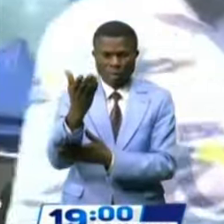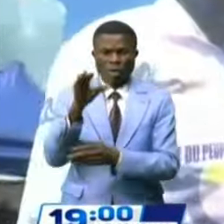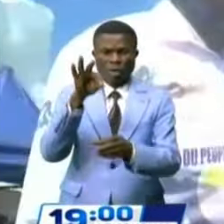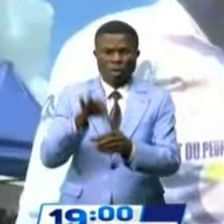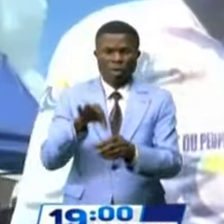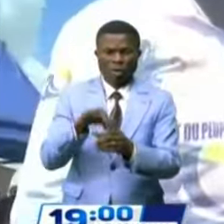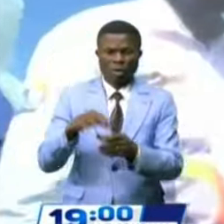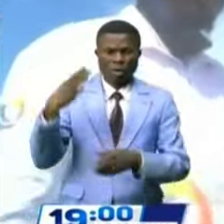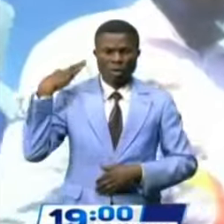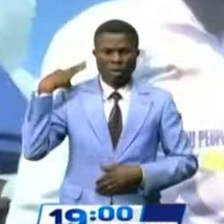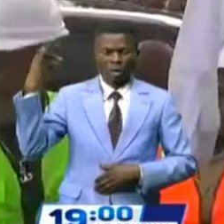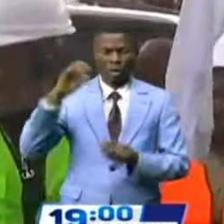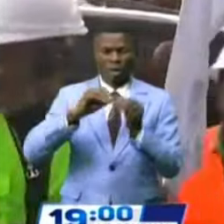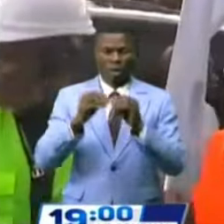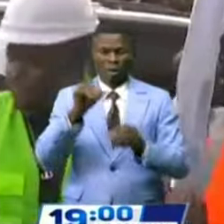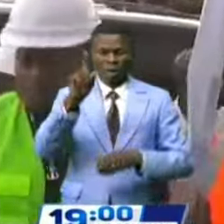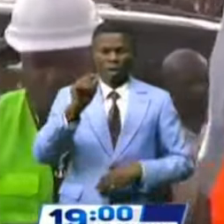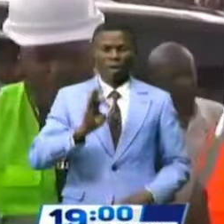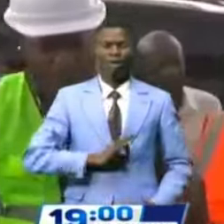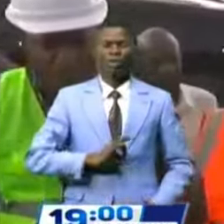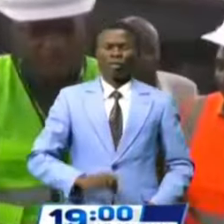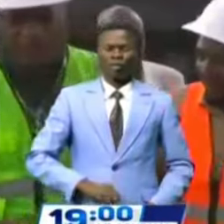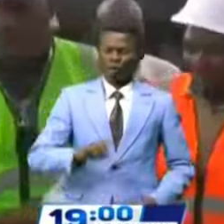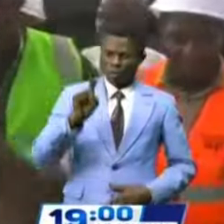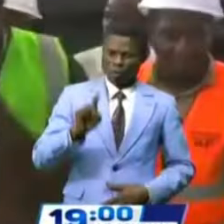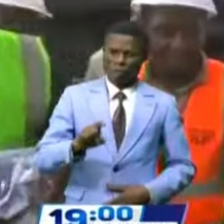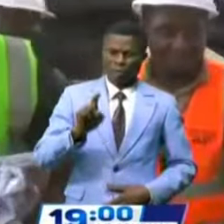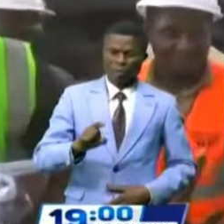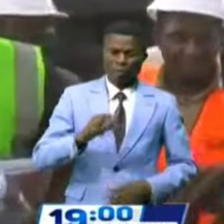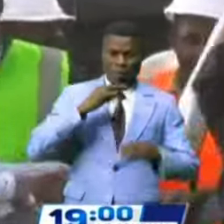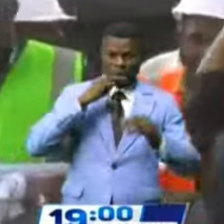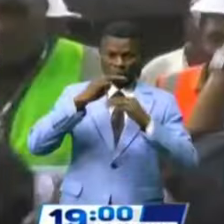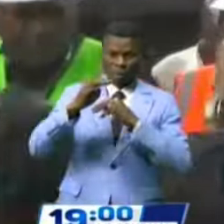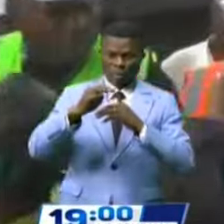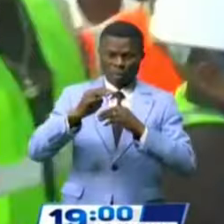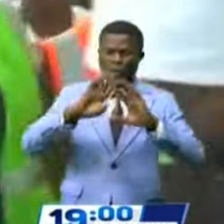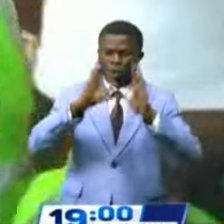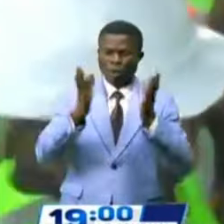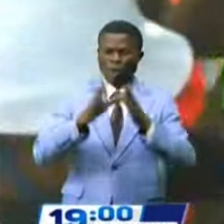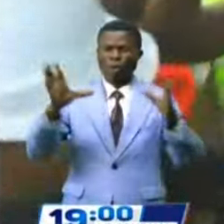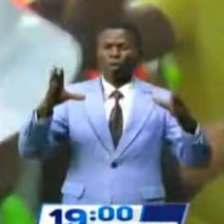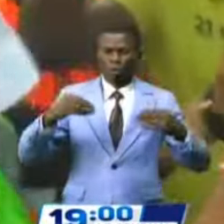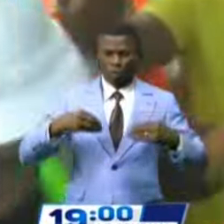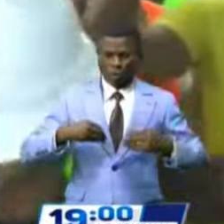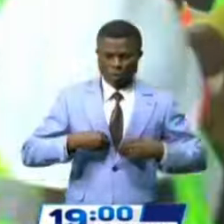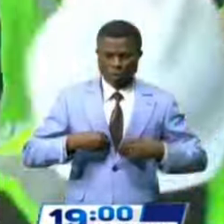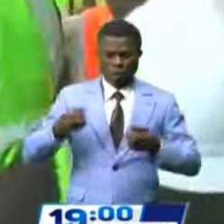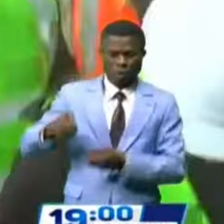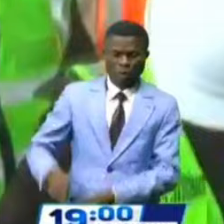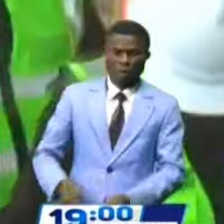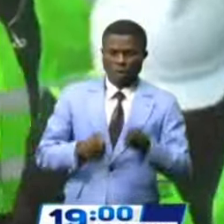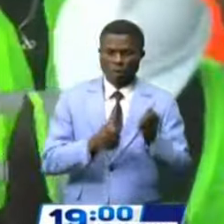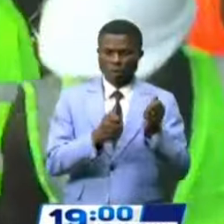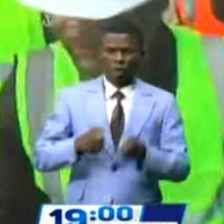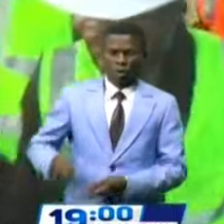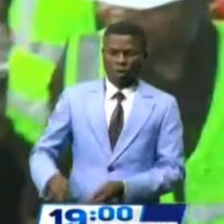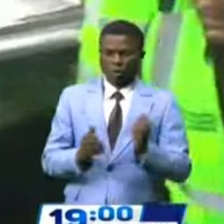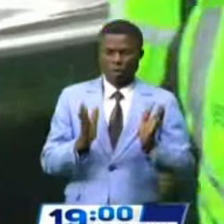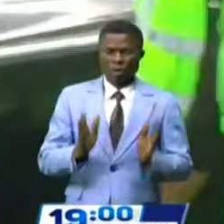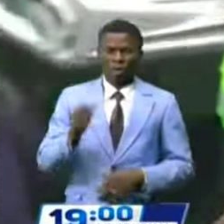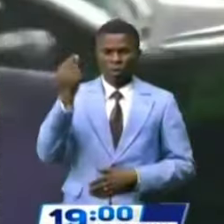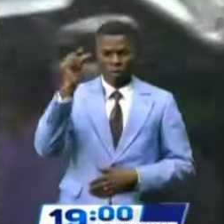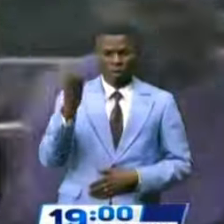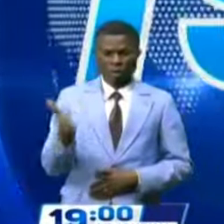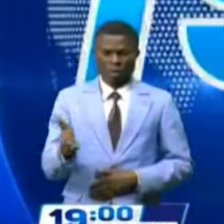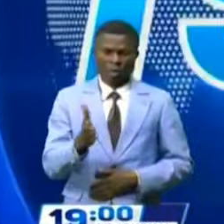vote du candidat numéro 20, Félix-Antoine Tshisekedi. Message bien reçu par les créseurs de la province du Lualaba.